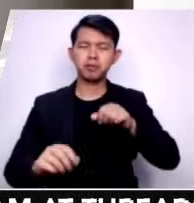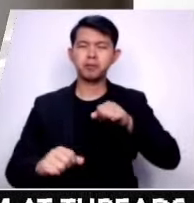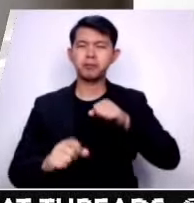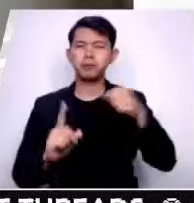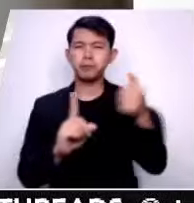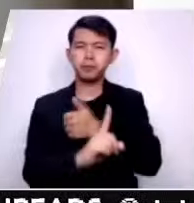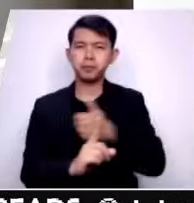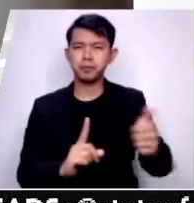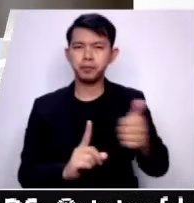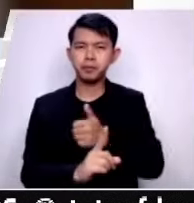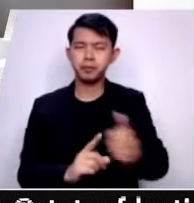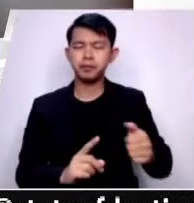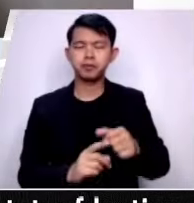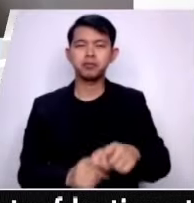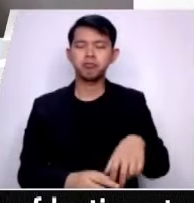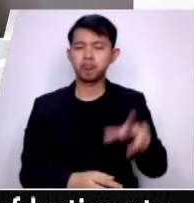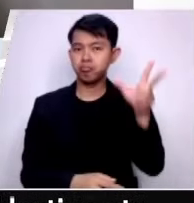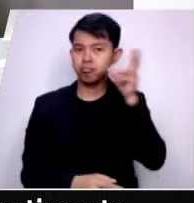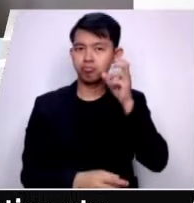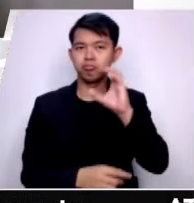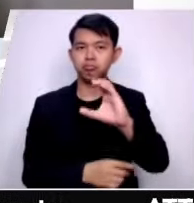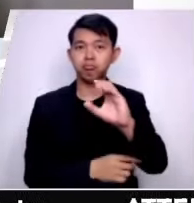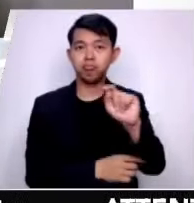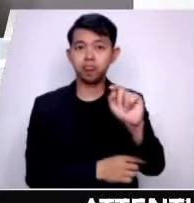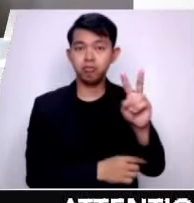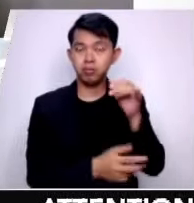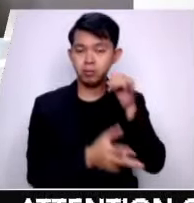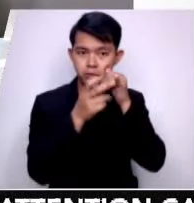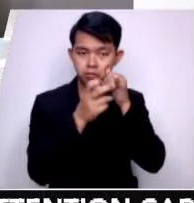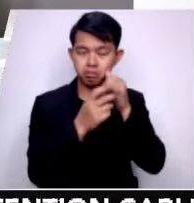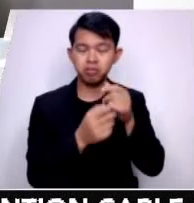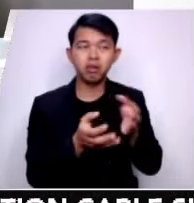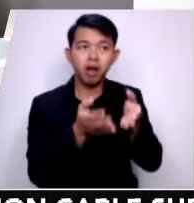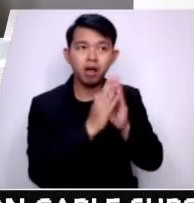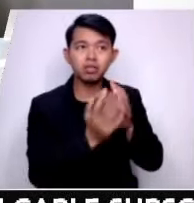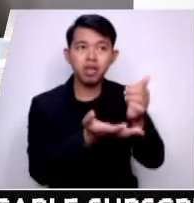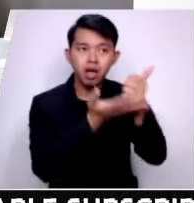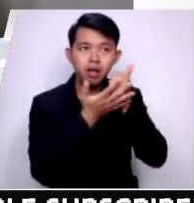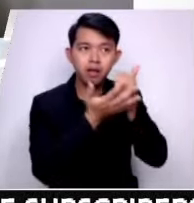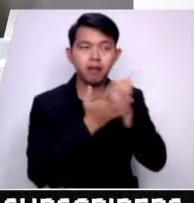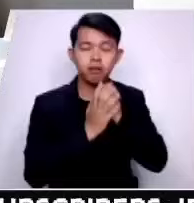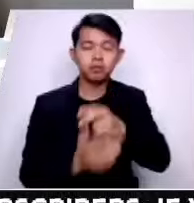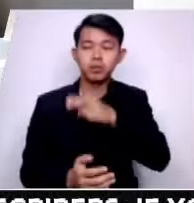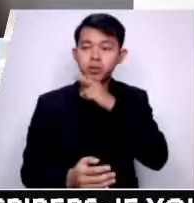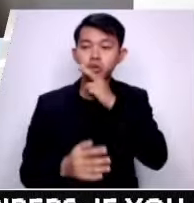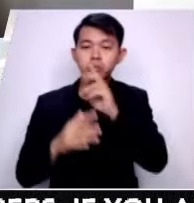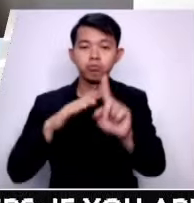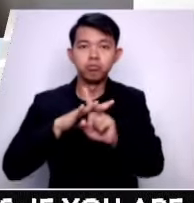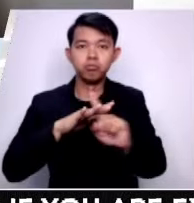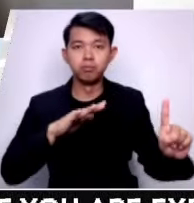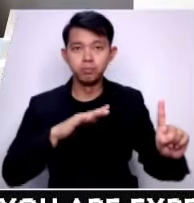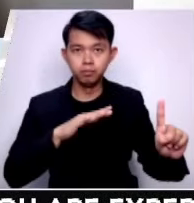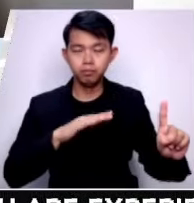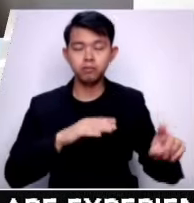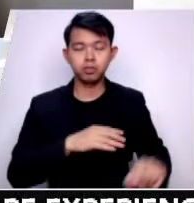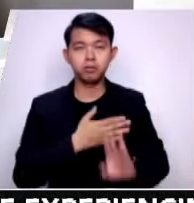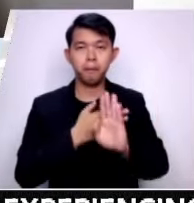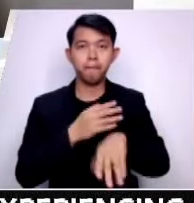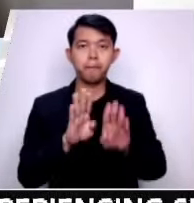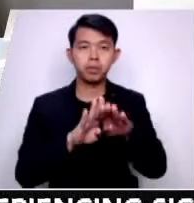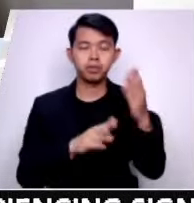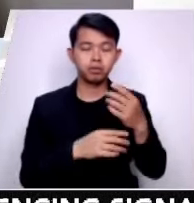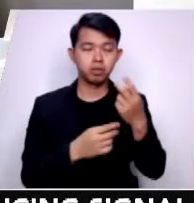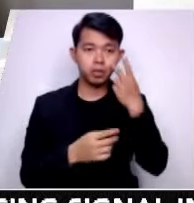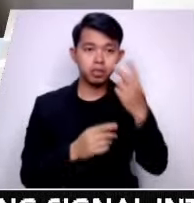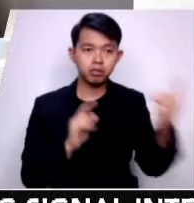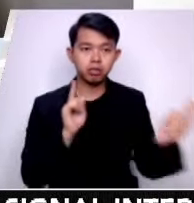Madidinig pa sa CCTV recording ang pagiging nito ng saklolo. Tumakas ang suspect sa backdoor. Doon naman niya inabutan ang among lalaki na pinagtataga rin